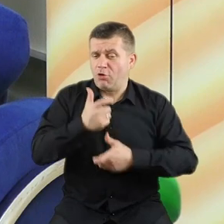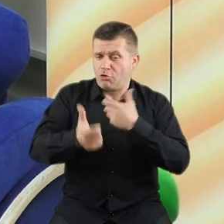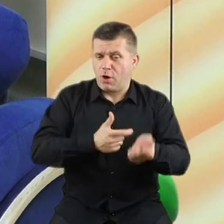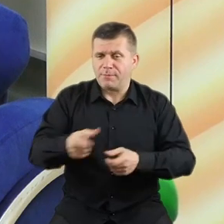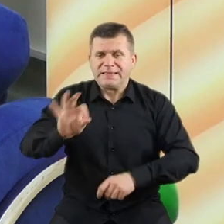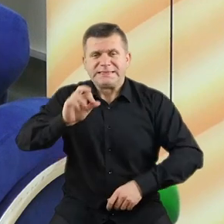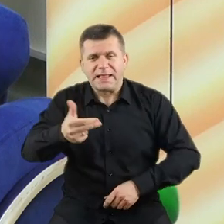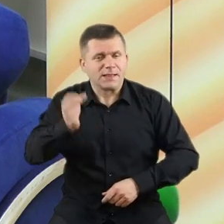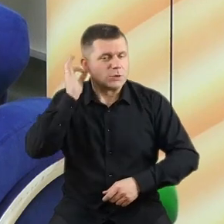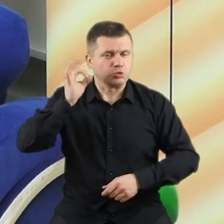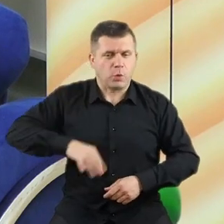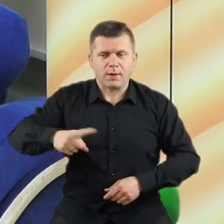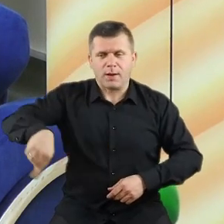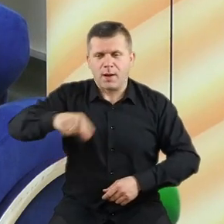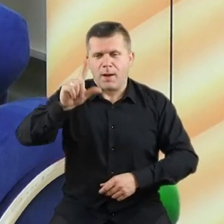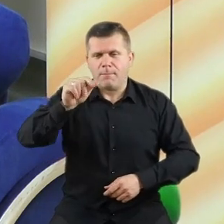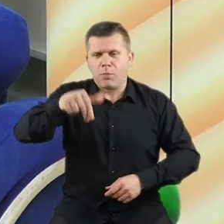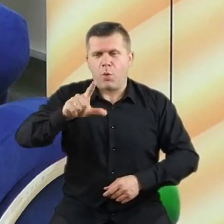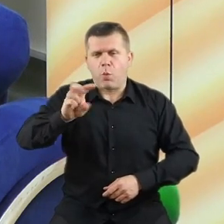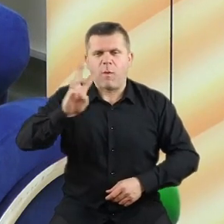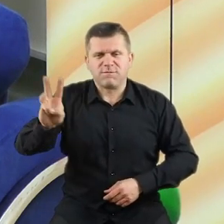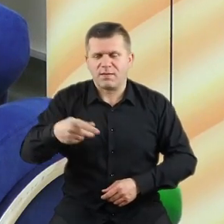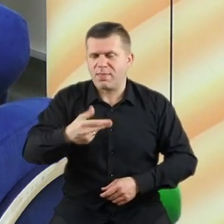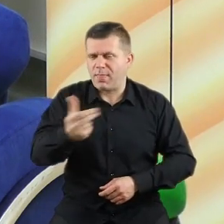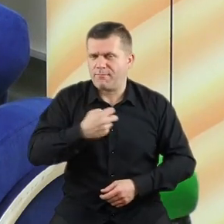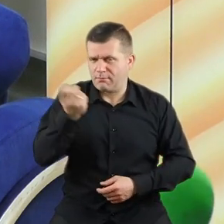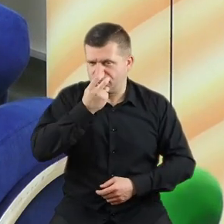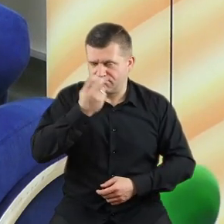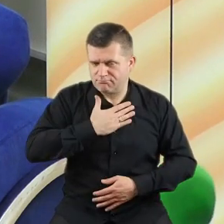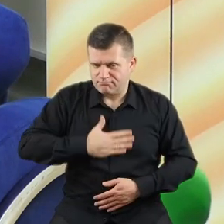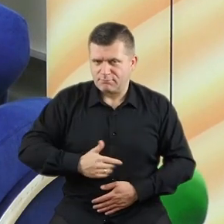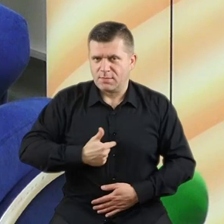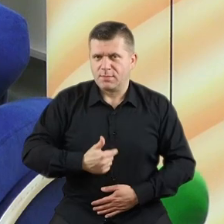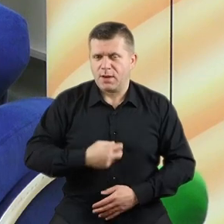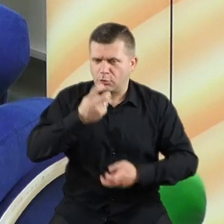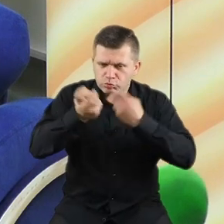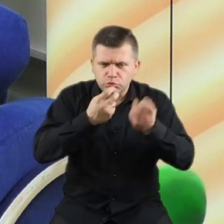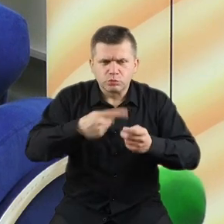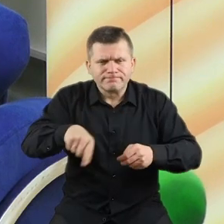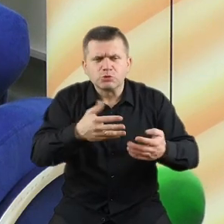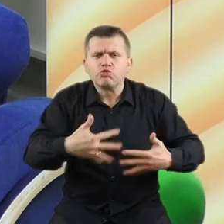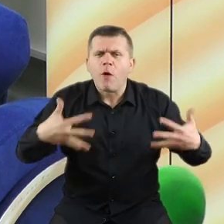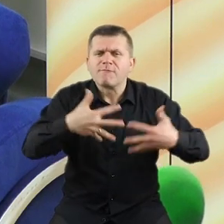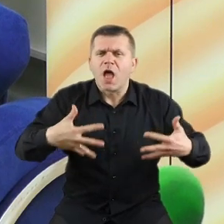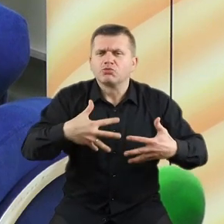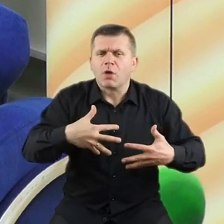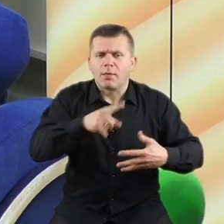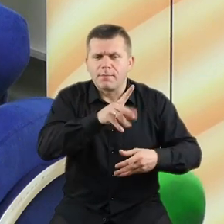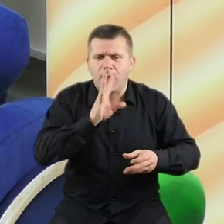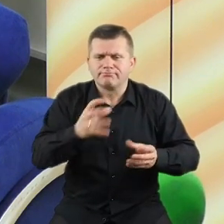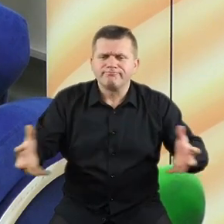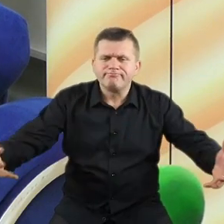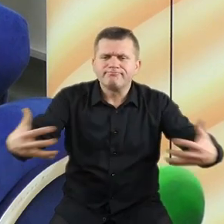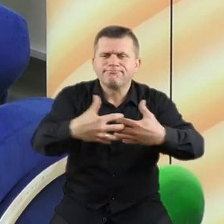o synach i córkach pułków, bo mnie ten temat zawsze fascynował, więc zaczęłam szukać stowarzyszenia, które